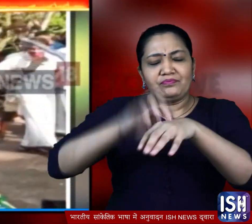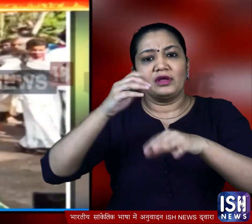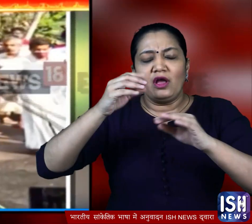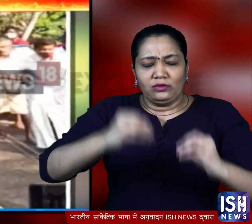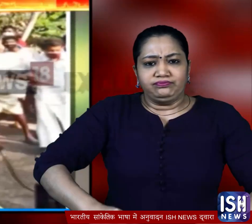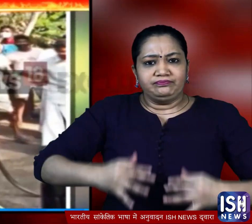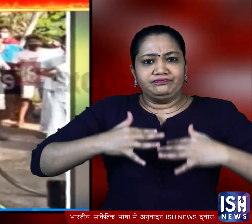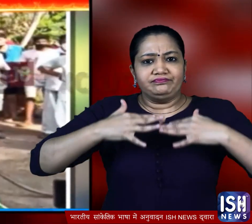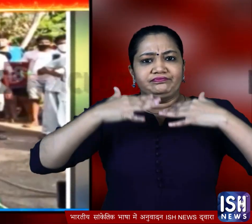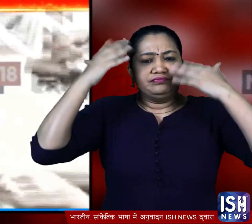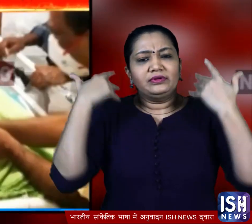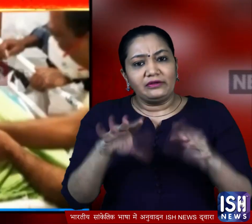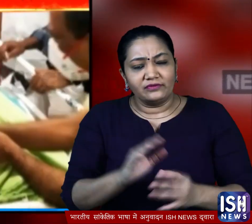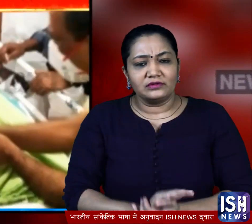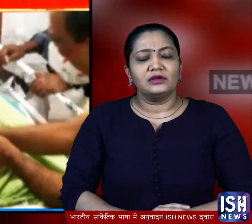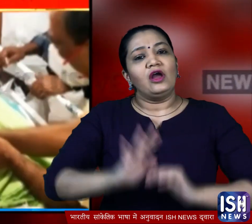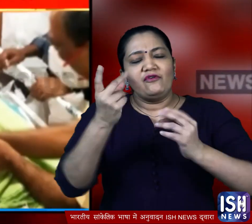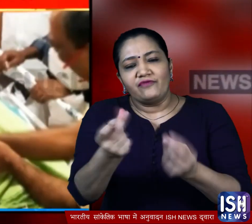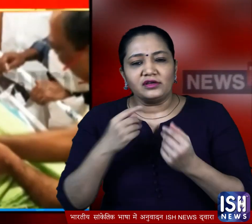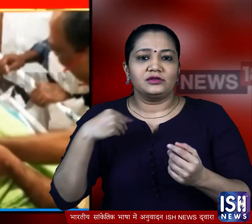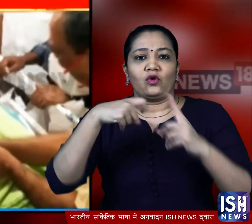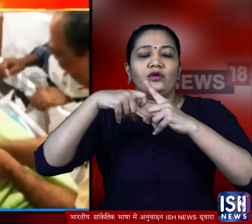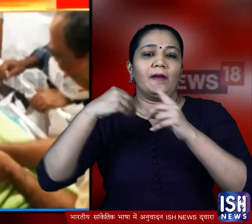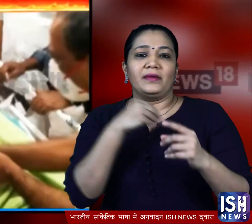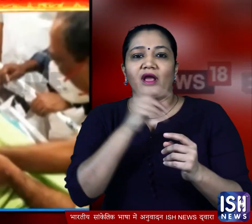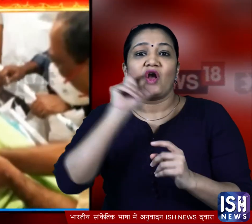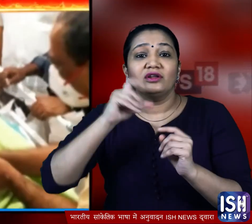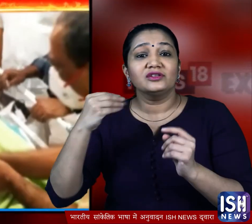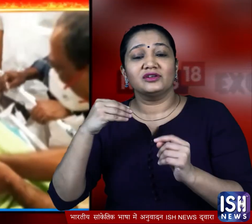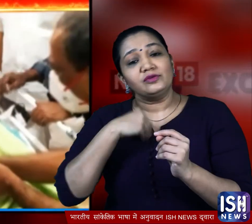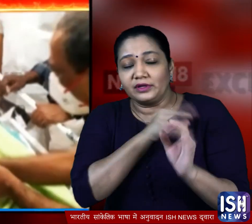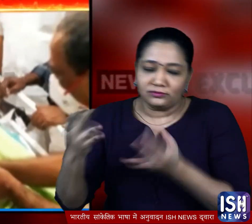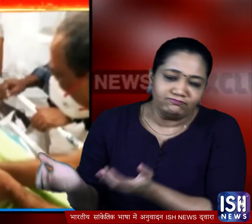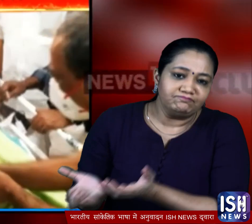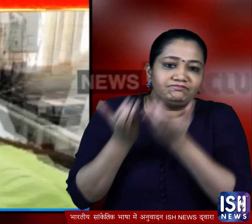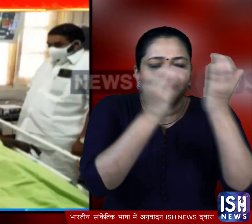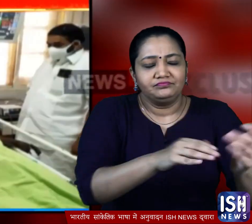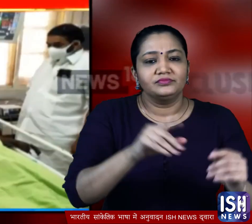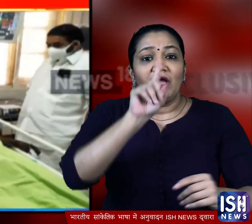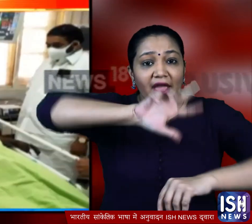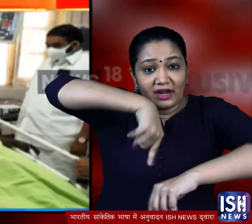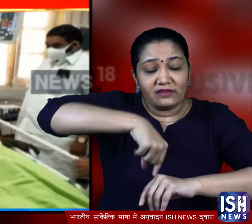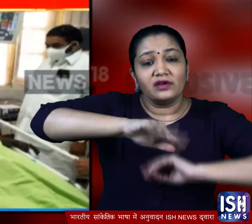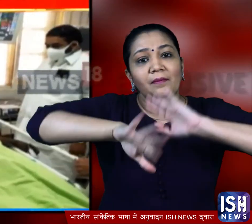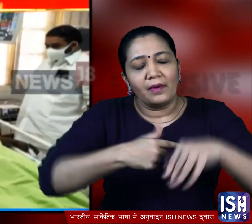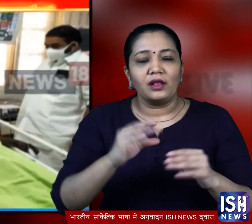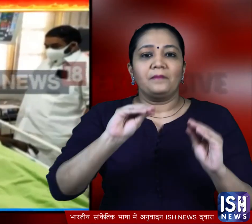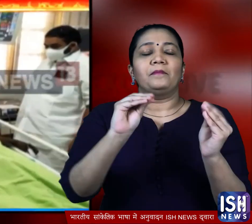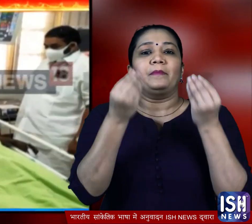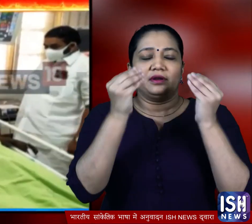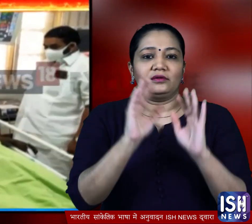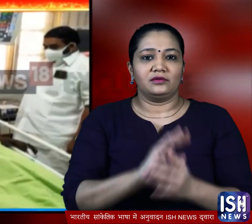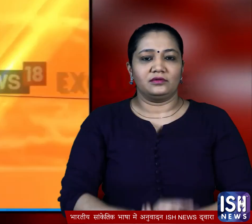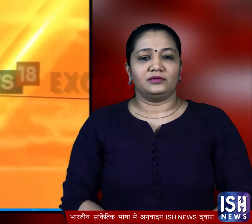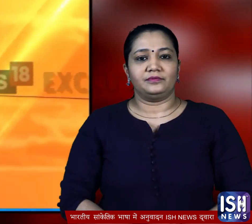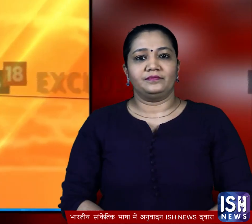में जहर तेजी से फैलता चला गया। जिसके बाद उसे फौरन कोट्टायम मेडिकल कॉलेज अस्पताल में भर्ती कराया गया, जहां 18 घंटे बाद उसकी हालत में